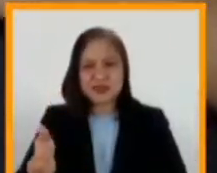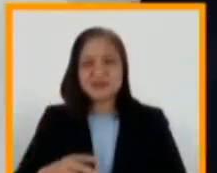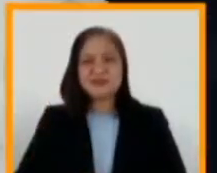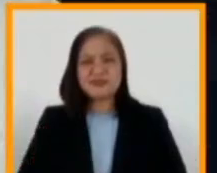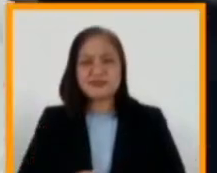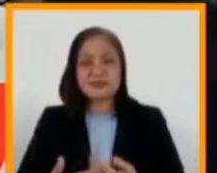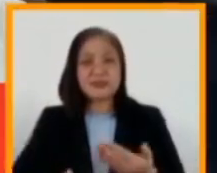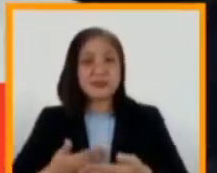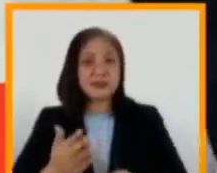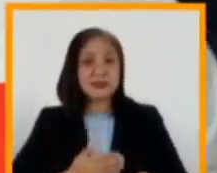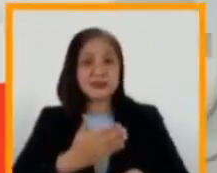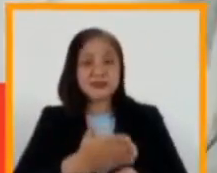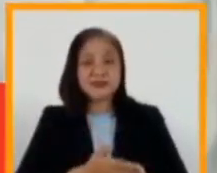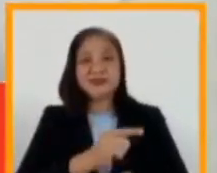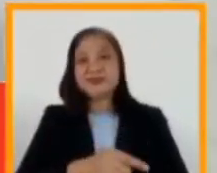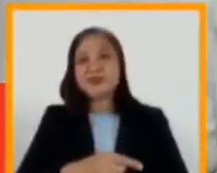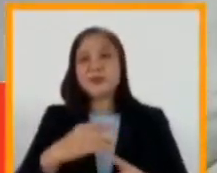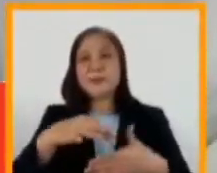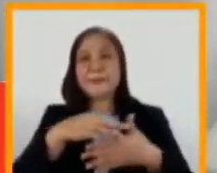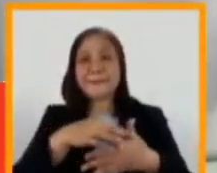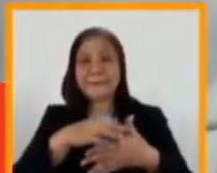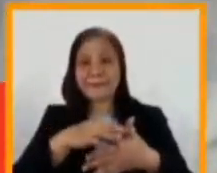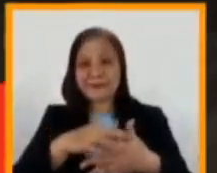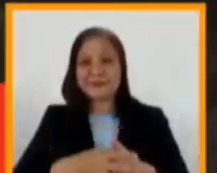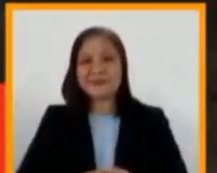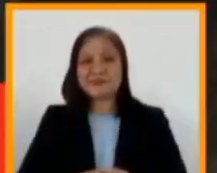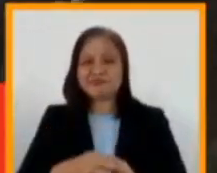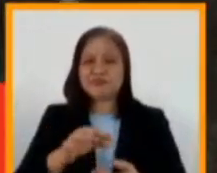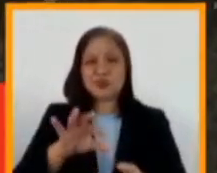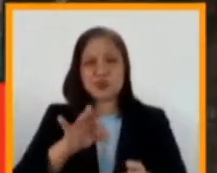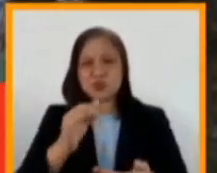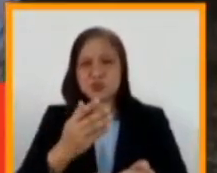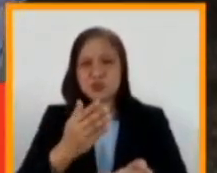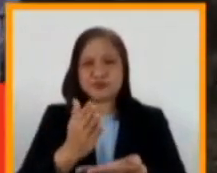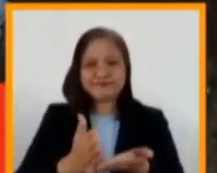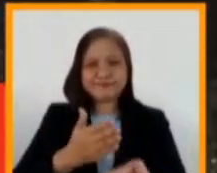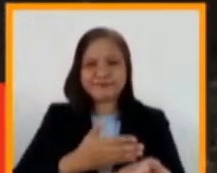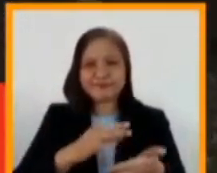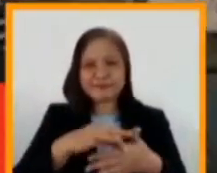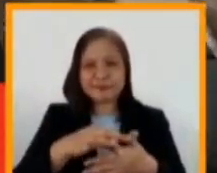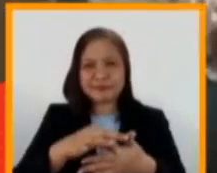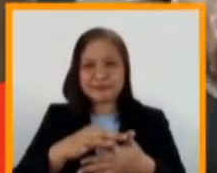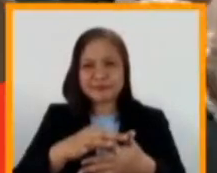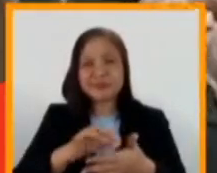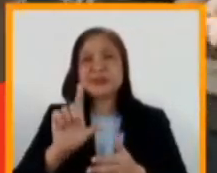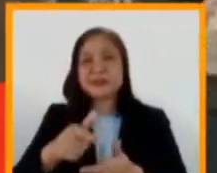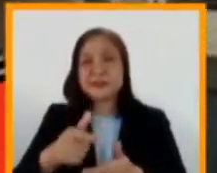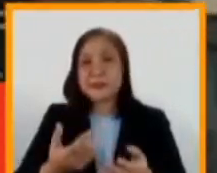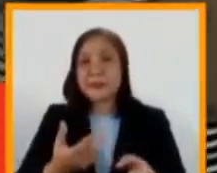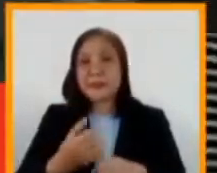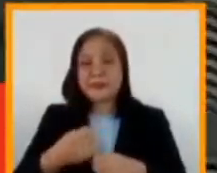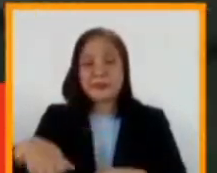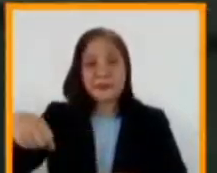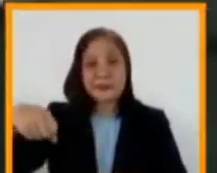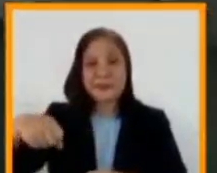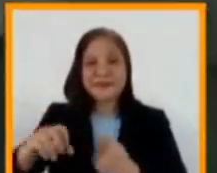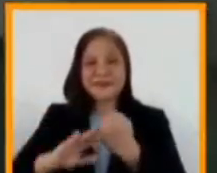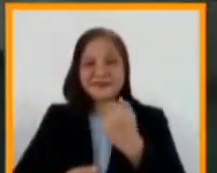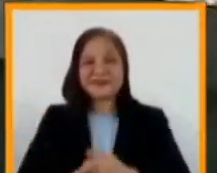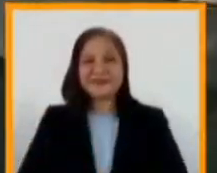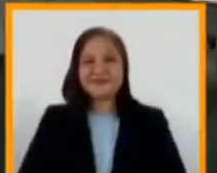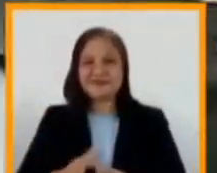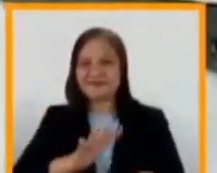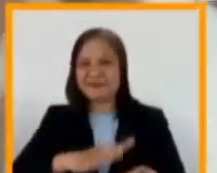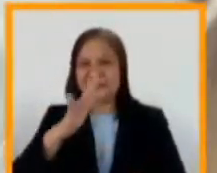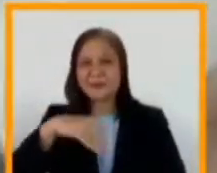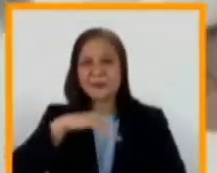karne. Pinipili na niya ang mga hiwang gusto niya at dadaanan na lang ng kargador niya ang mga bayong mamaya. Nagmahal na raw ang baboy na 300 pesos lang noon